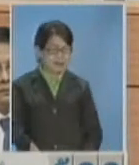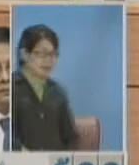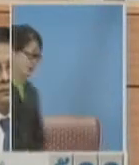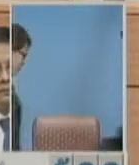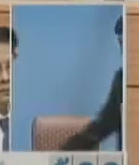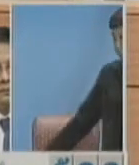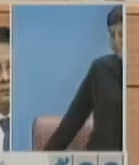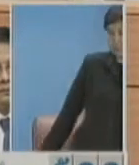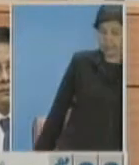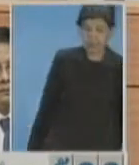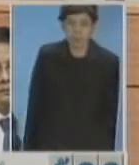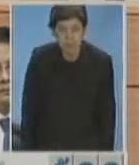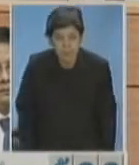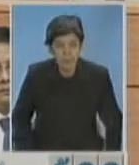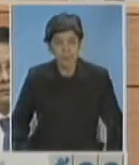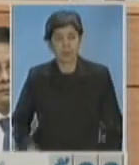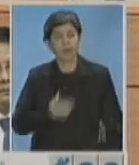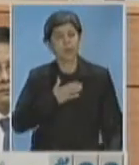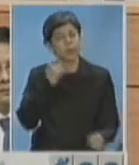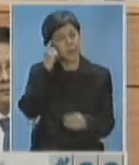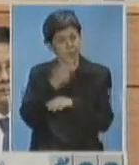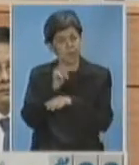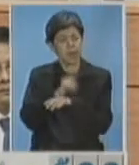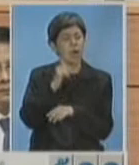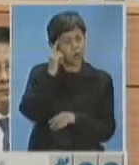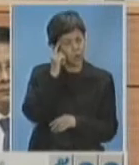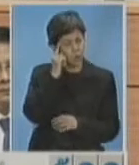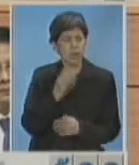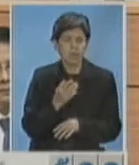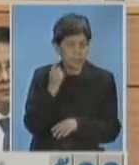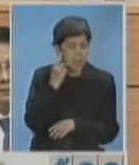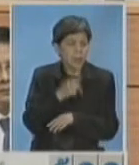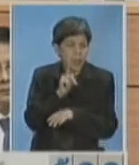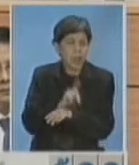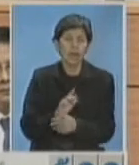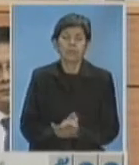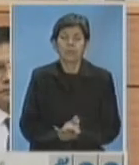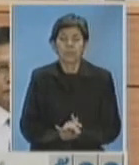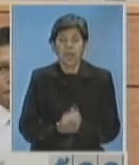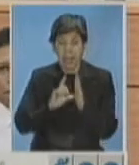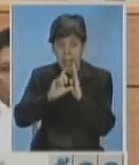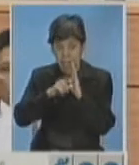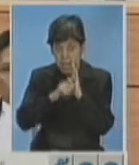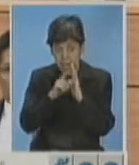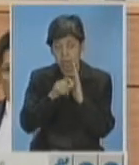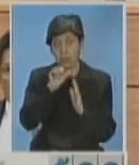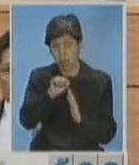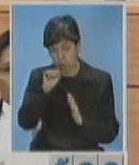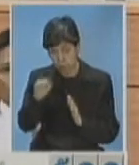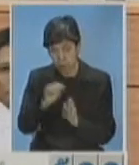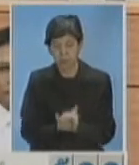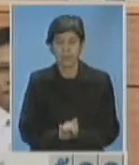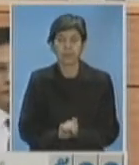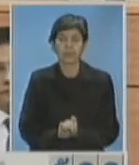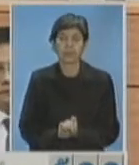ทุจริตและผมเชื่อว่าท่านประธานไม่รู้ไม่เห็นผมเชื่อท่านประธานแต่ท่านประธานครับเลขาธิการสภาผู้แทนราษฎรนายสุ